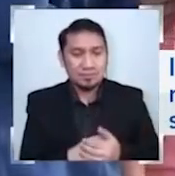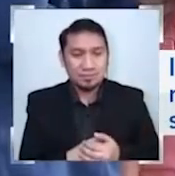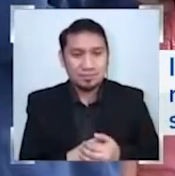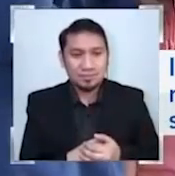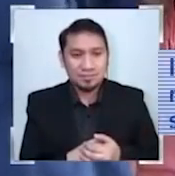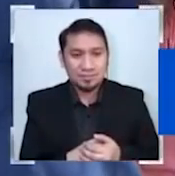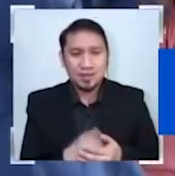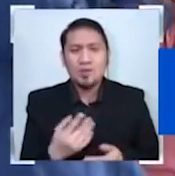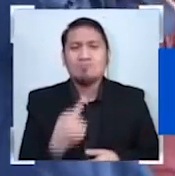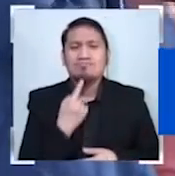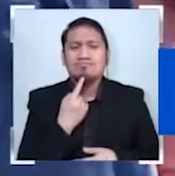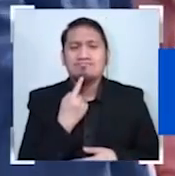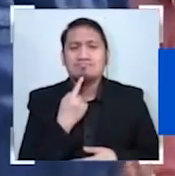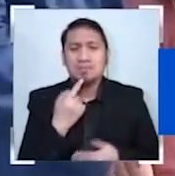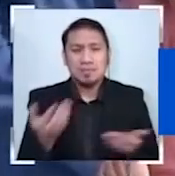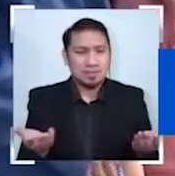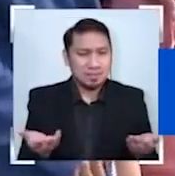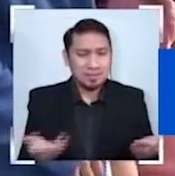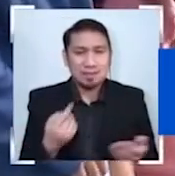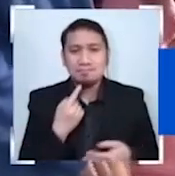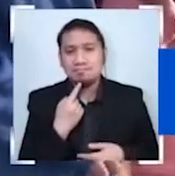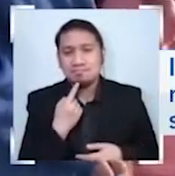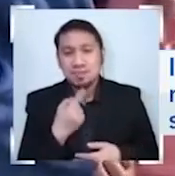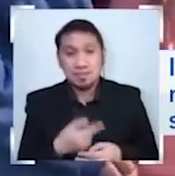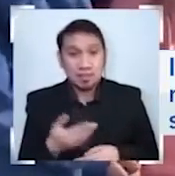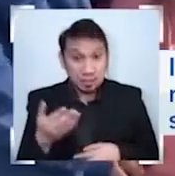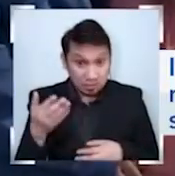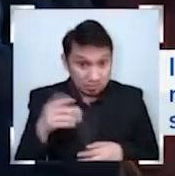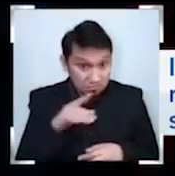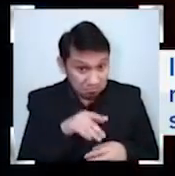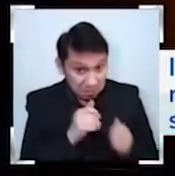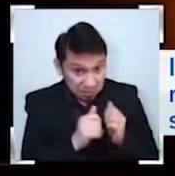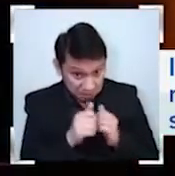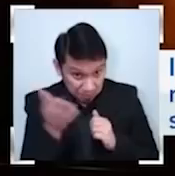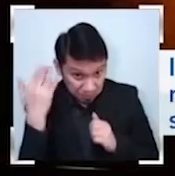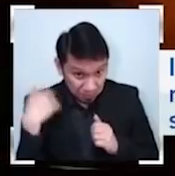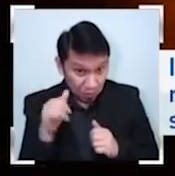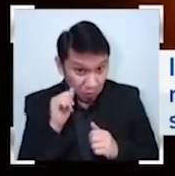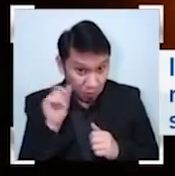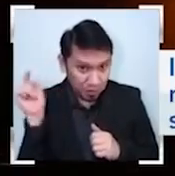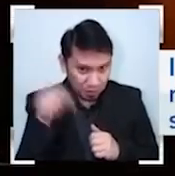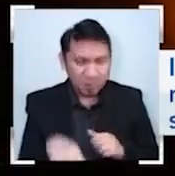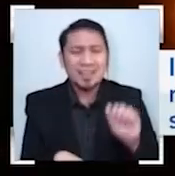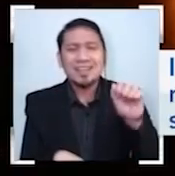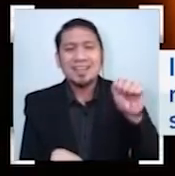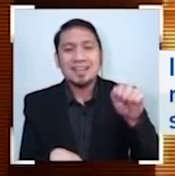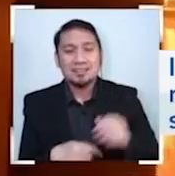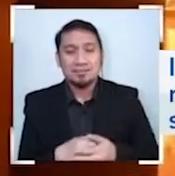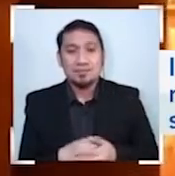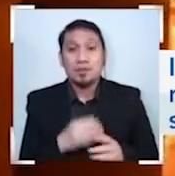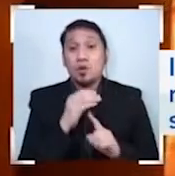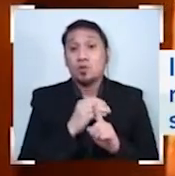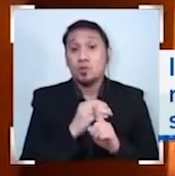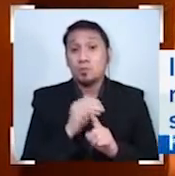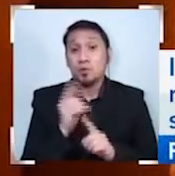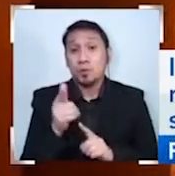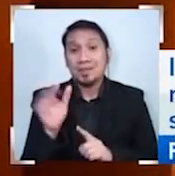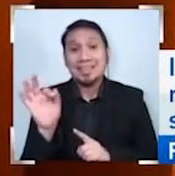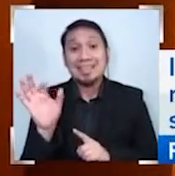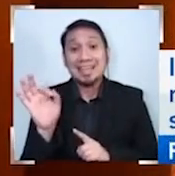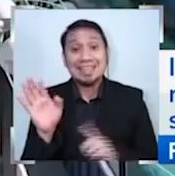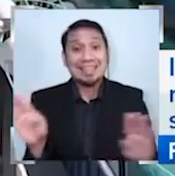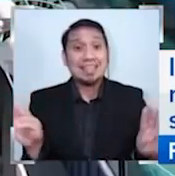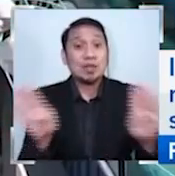namiss daw po nila dito. Ah, so dati na kayo pumupunta dito? Oo. October 2019 nang magsara ang theme park